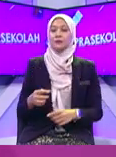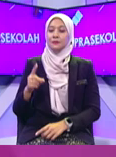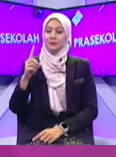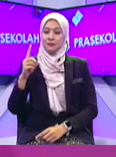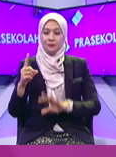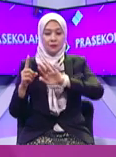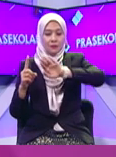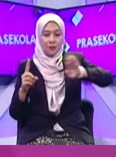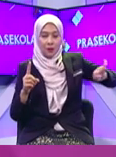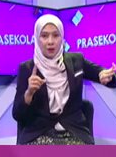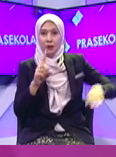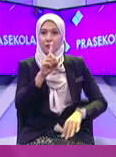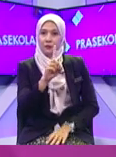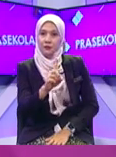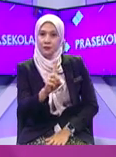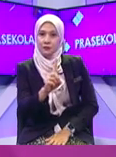dua